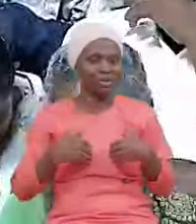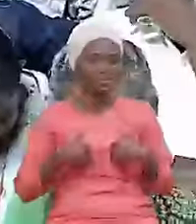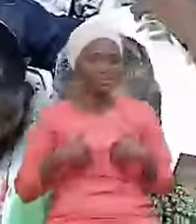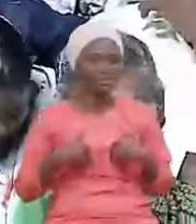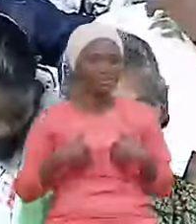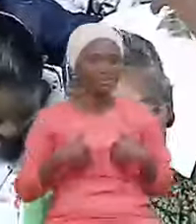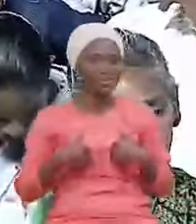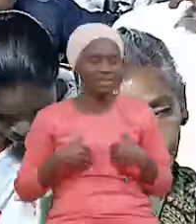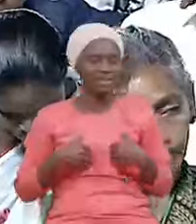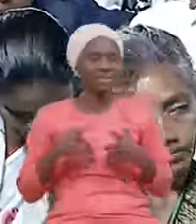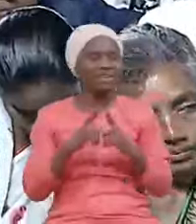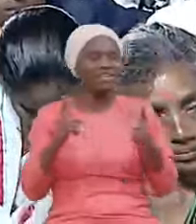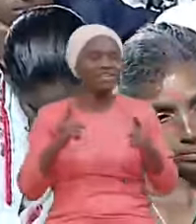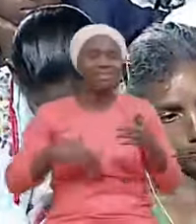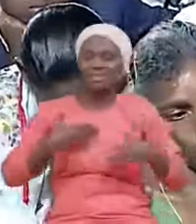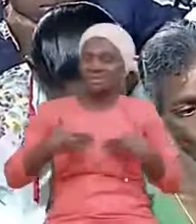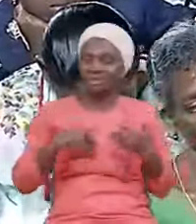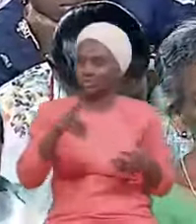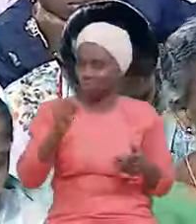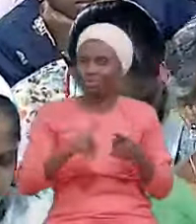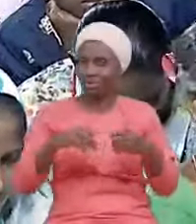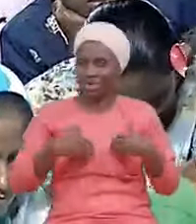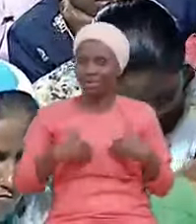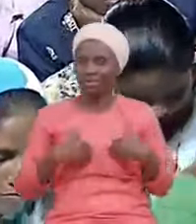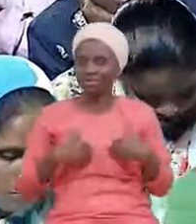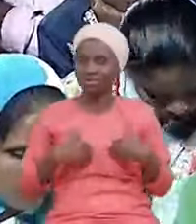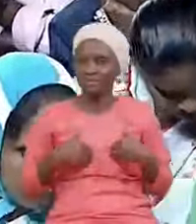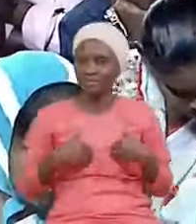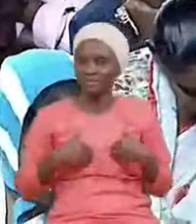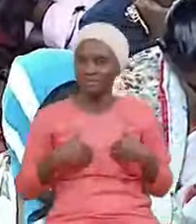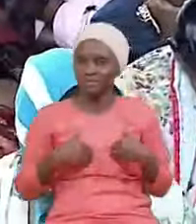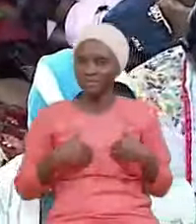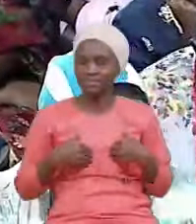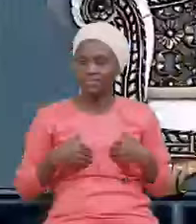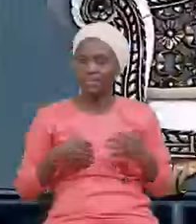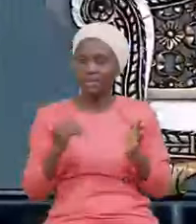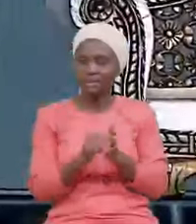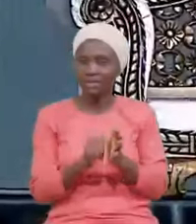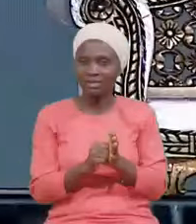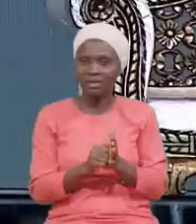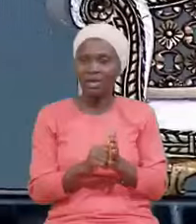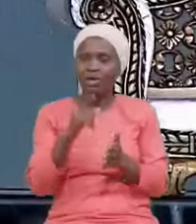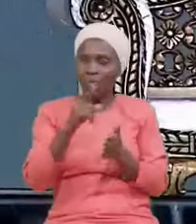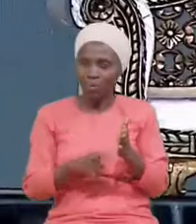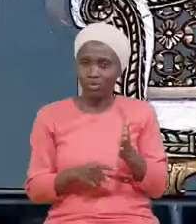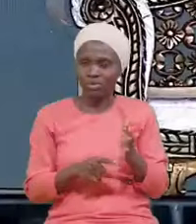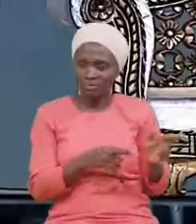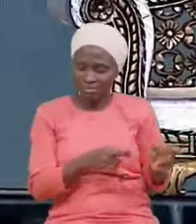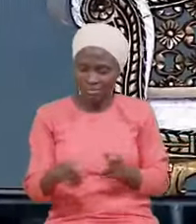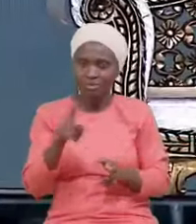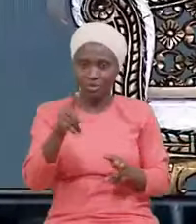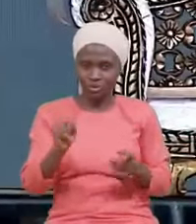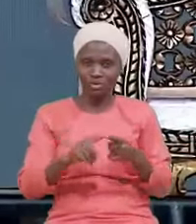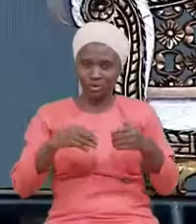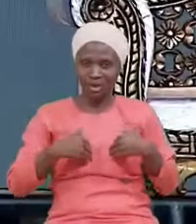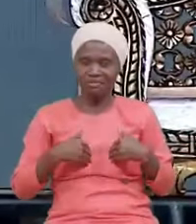What excitement you ought to have. నిజంగా మీకు ఎంత ఉత్సాహం ఉండాలి. And what readiness you ought to have. నిజంగా మీరు ఎంత సిద్ధ